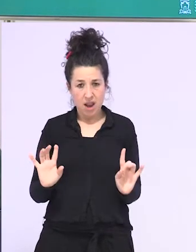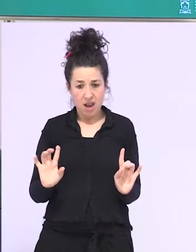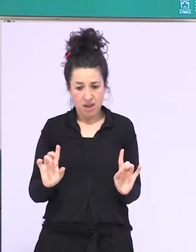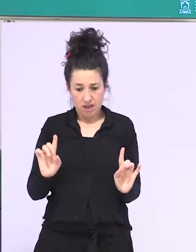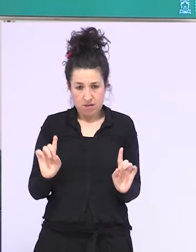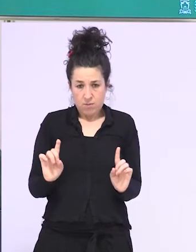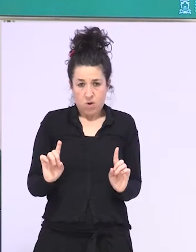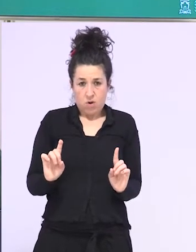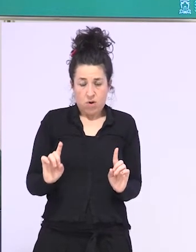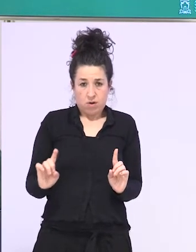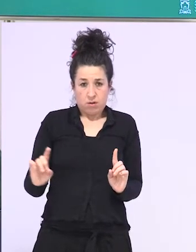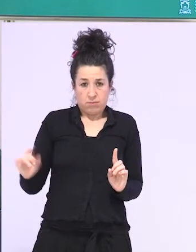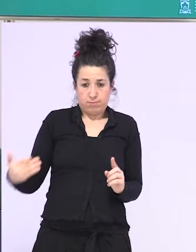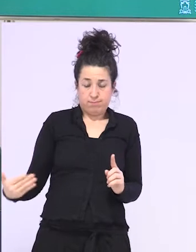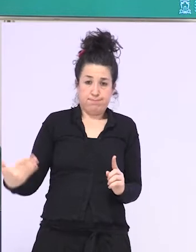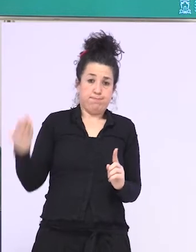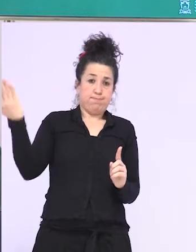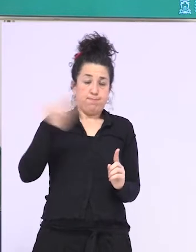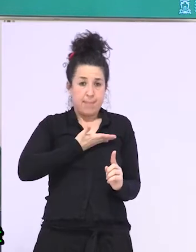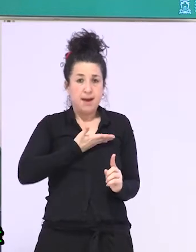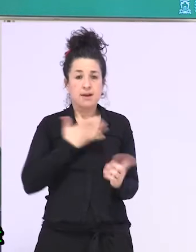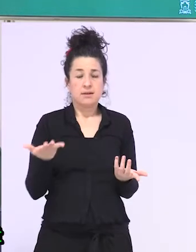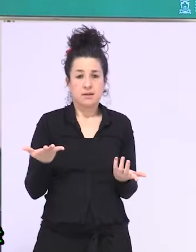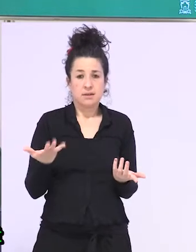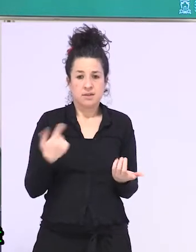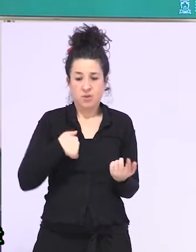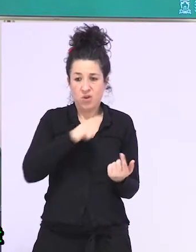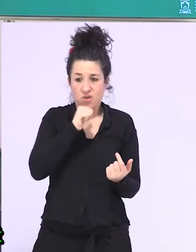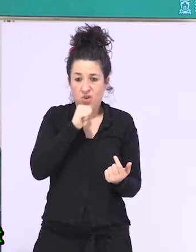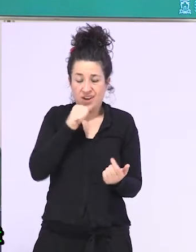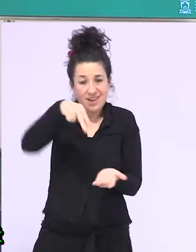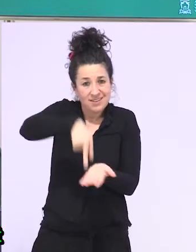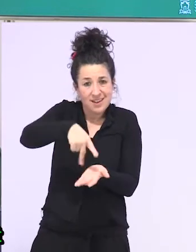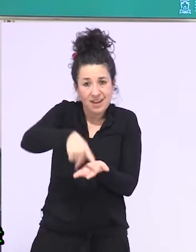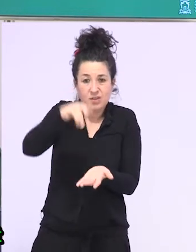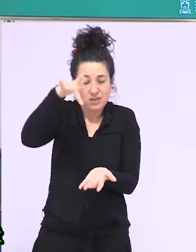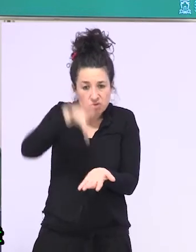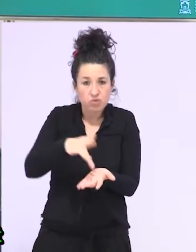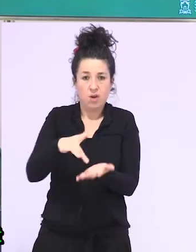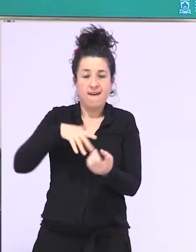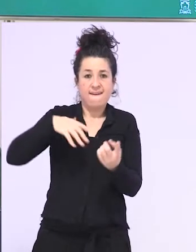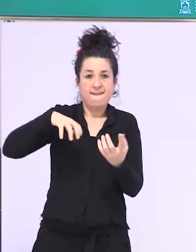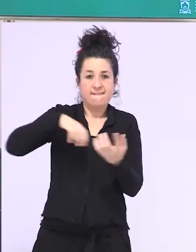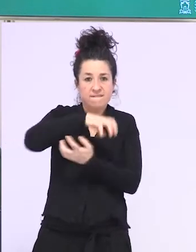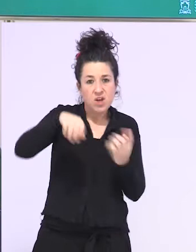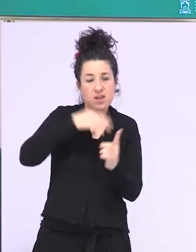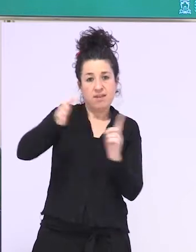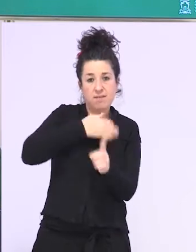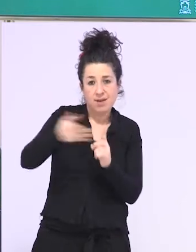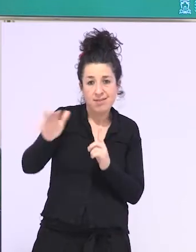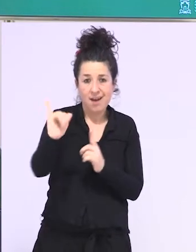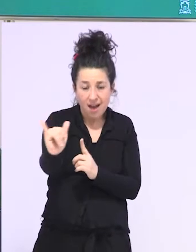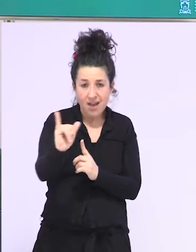delituak. Zuk badakizu zure borondatez etzera ala horregon, ondorioz momenturen batean violentziaren bat edo intimidazioaren bat nolabait erabili